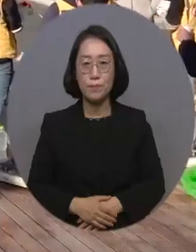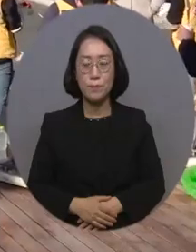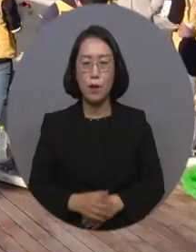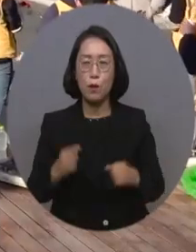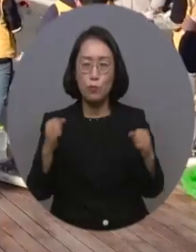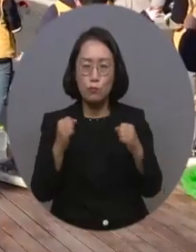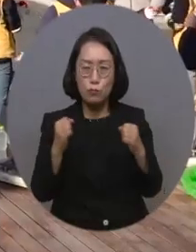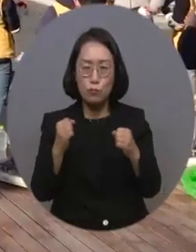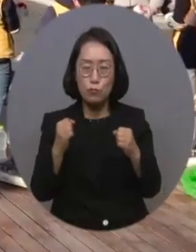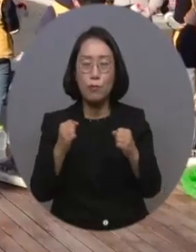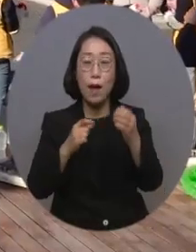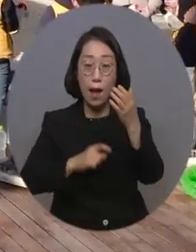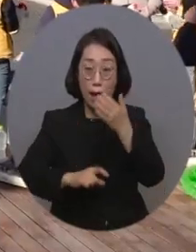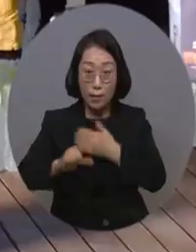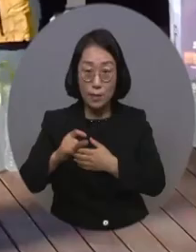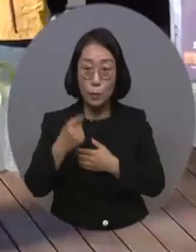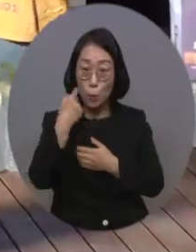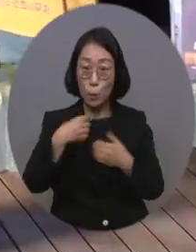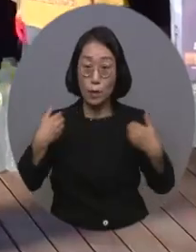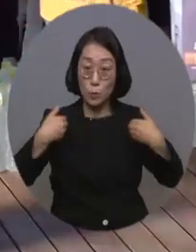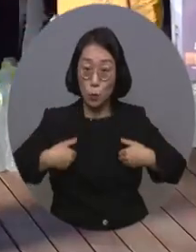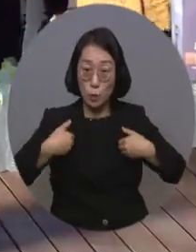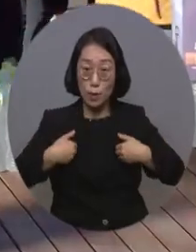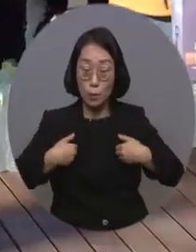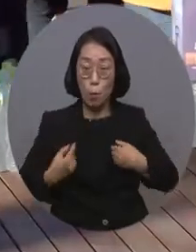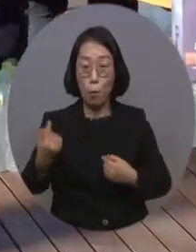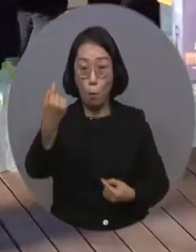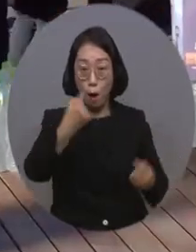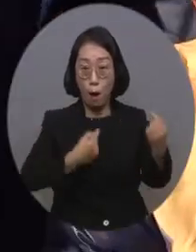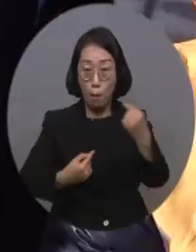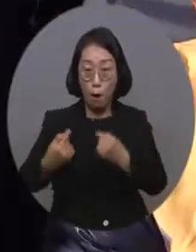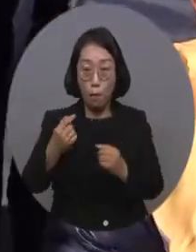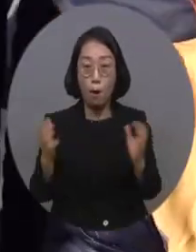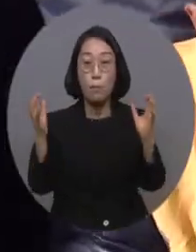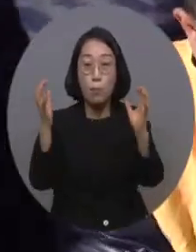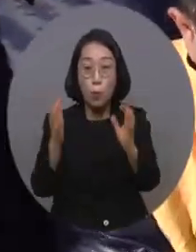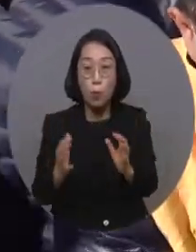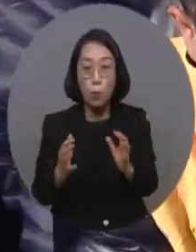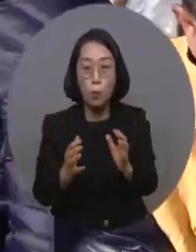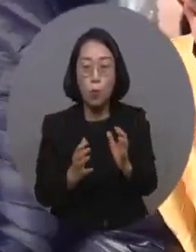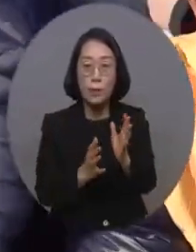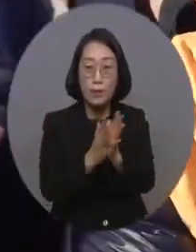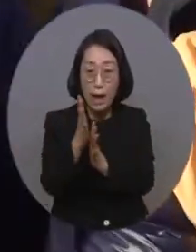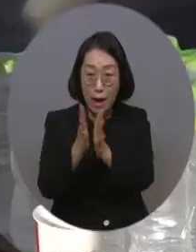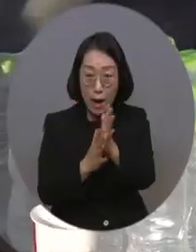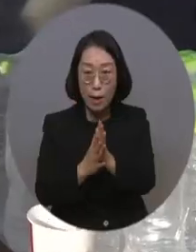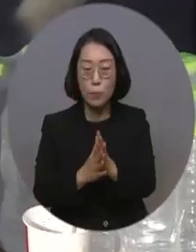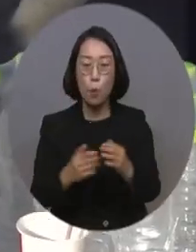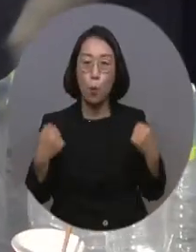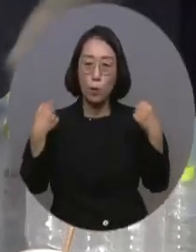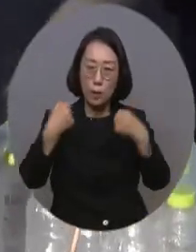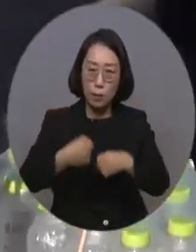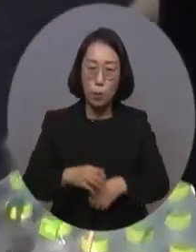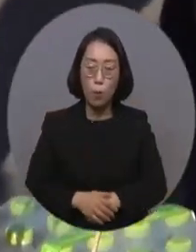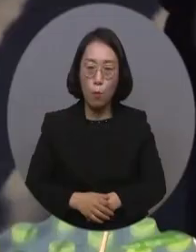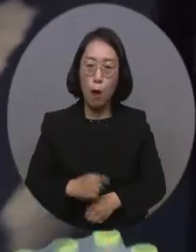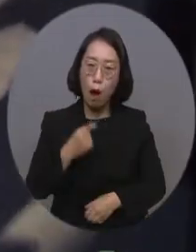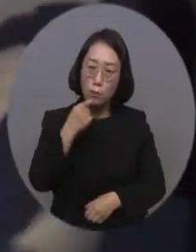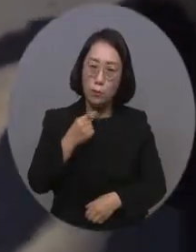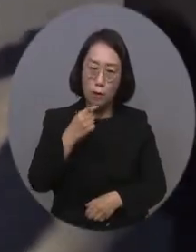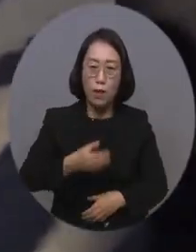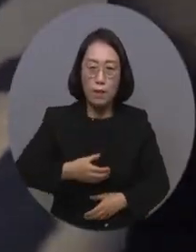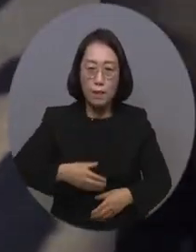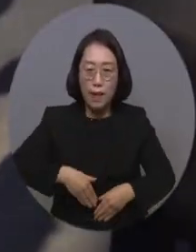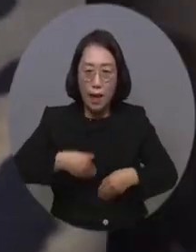추운 겨울 아침 노란색 조끼를 입은 봉사자들이 모여 있습니다. 서로 장갑과 우비를 챙겨주고 준비한 어묵을 먹으면서 시작